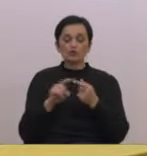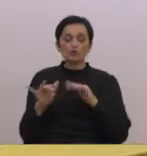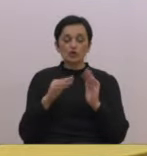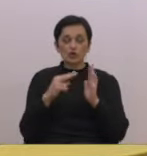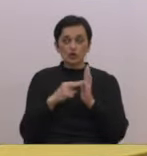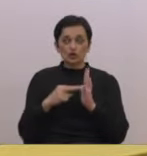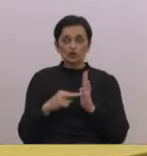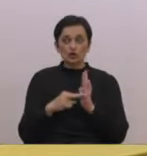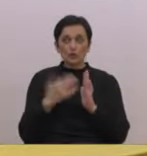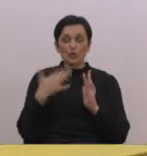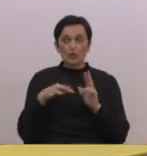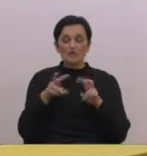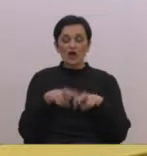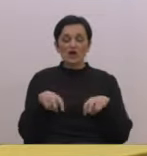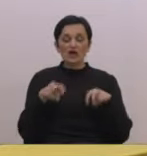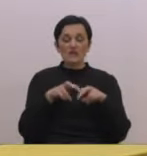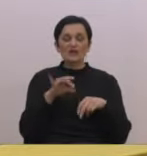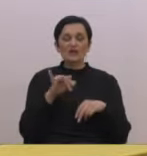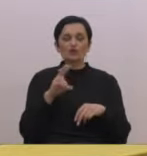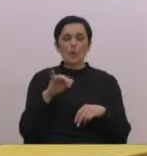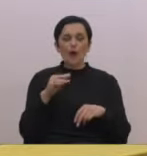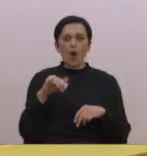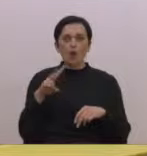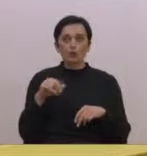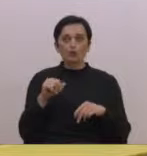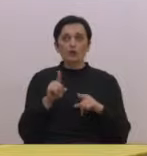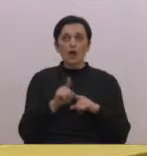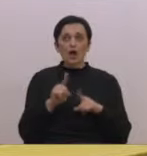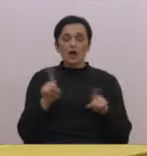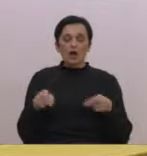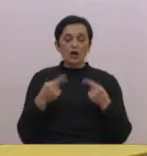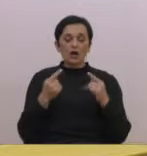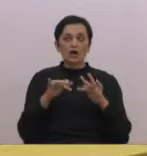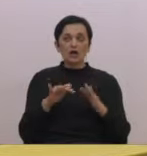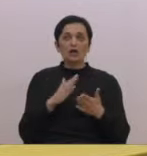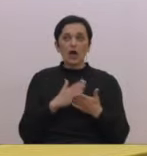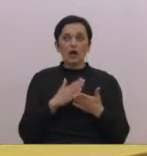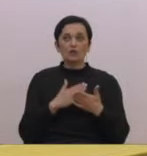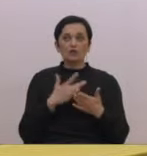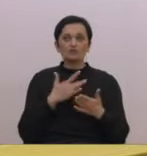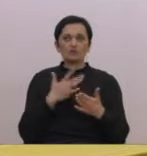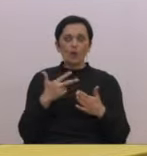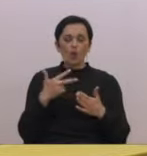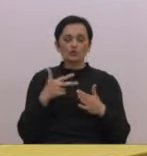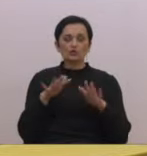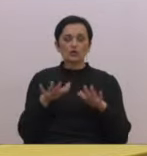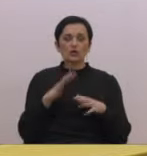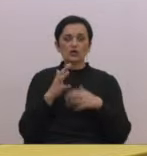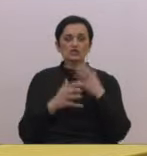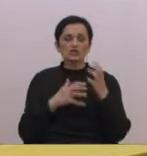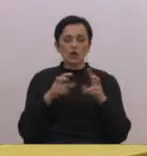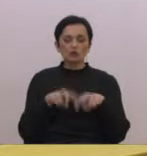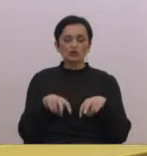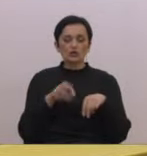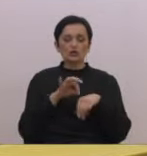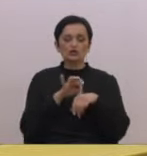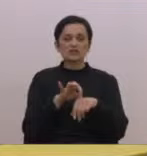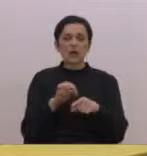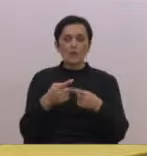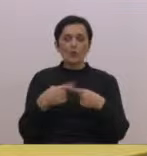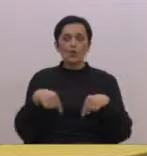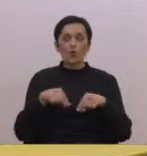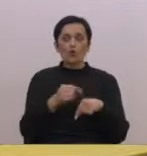მიმდინარეობს, უკვე გამოკვლეულია იქტიოფაუნა, ასევე განხორციელებულია დაახლოებით 30-მდე ადგილობრივი საერთაშორისო კვლევა წამყვანი